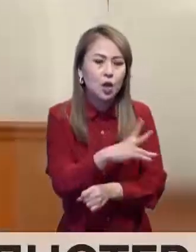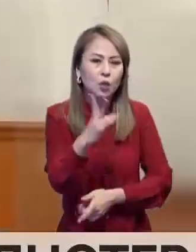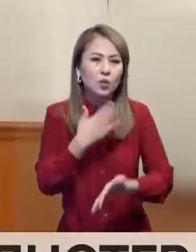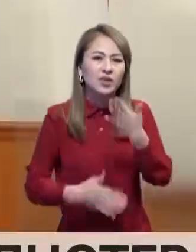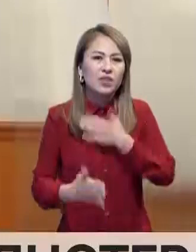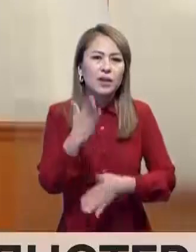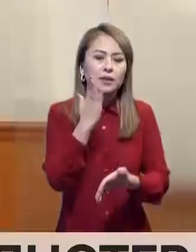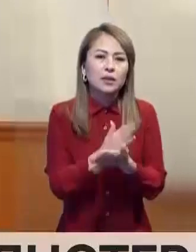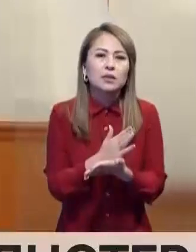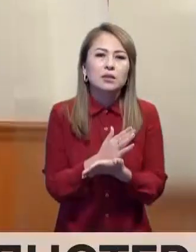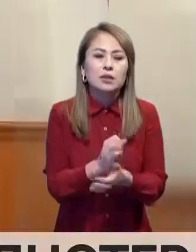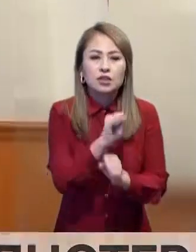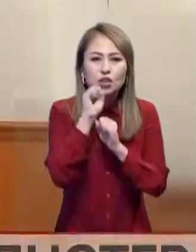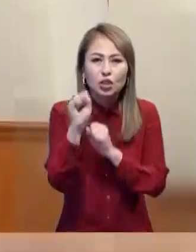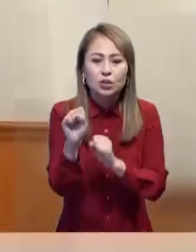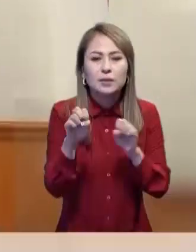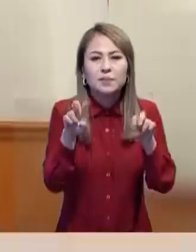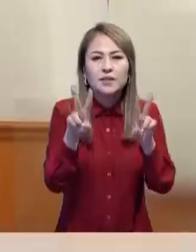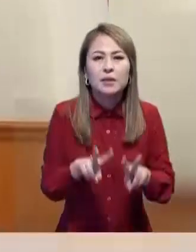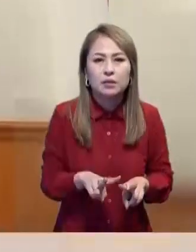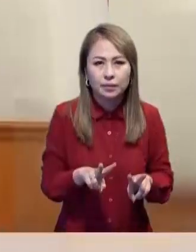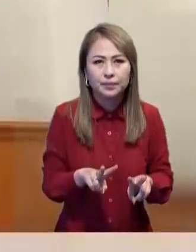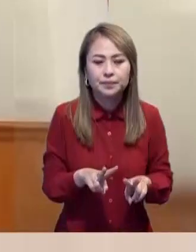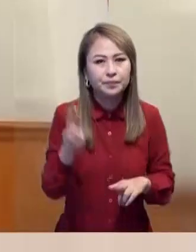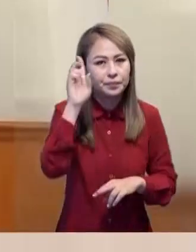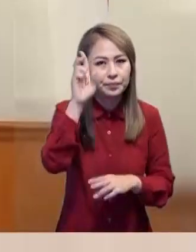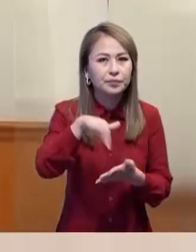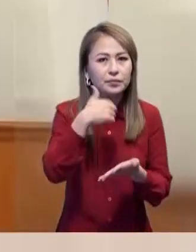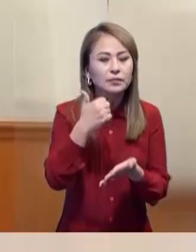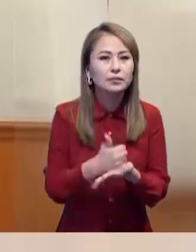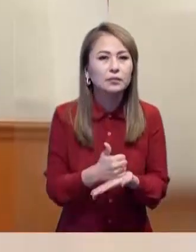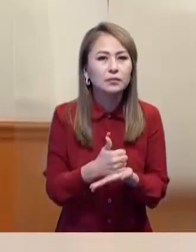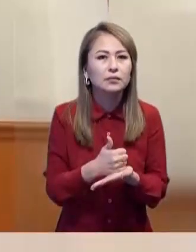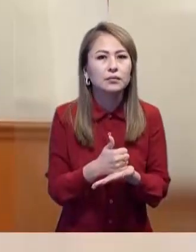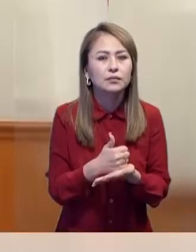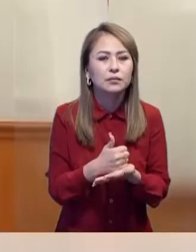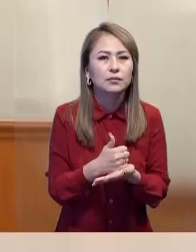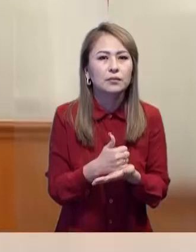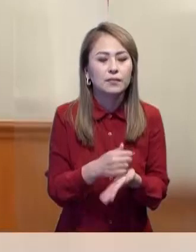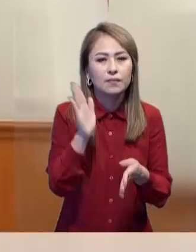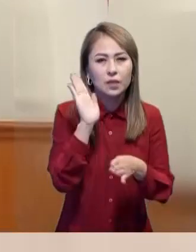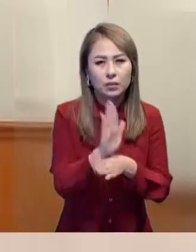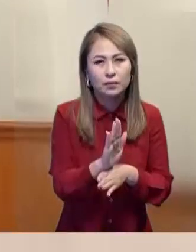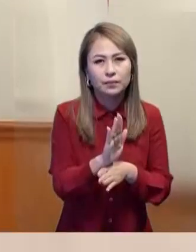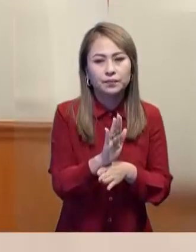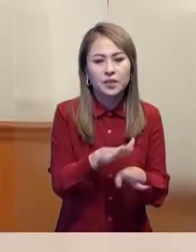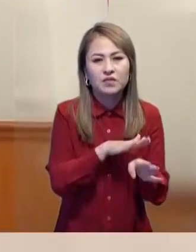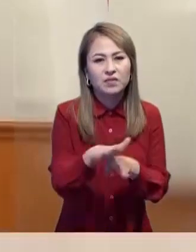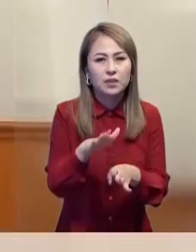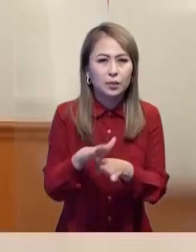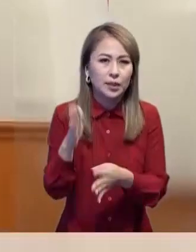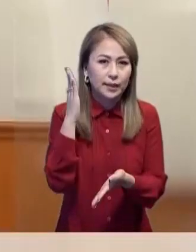тұлғалардың құқығын қорғауға арналған мемлекет басшысының тапсырмасы жүзеге